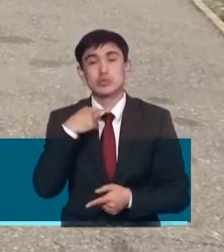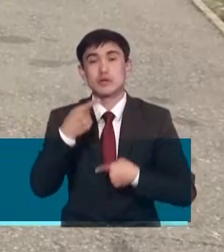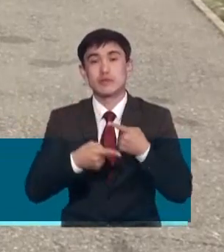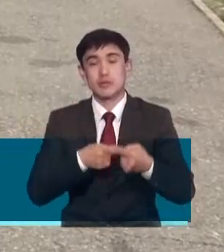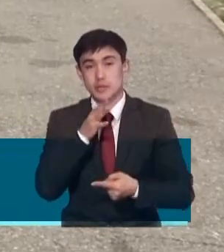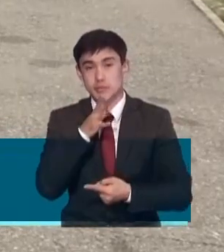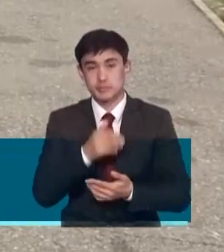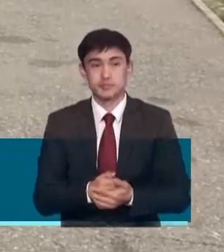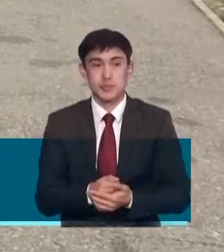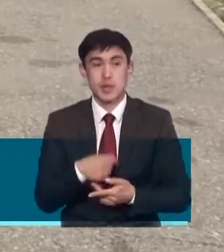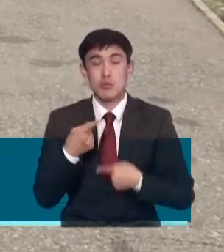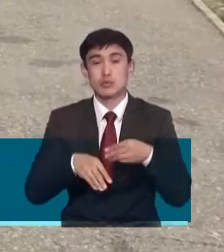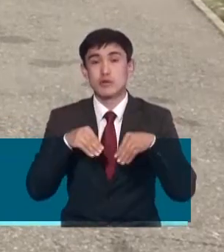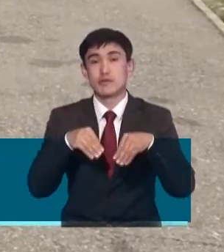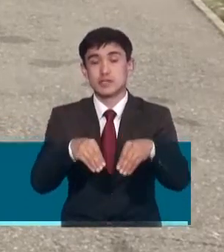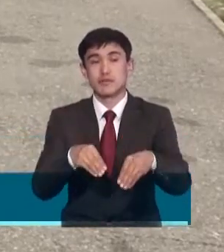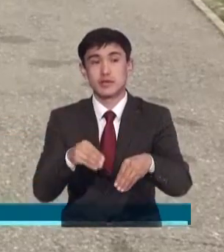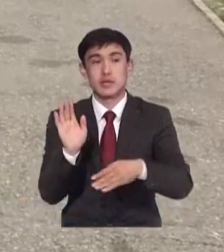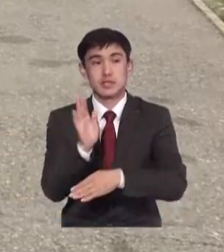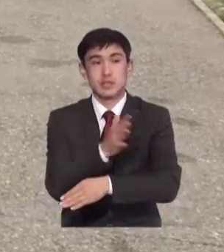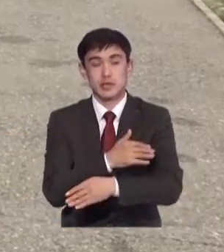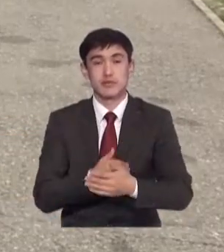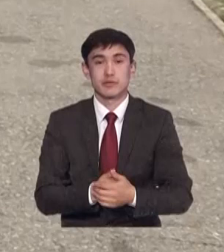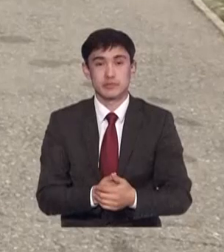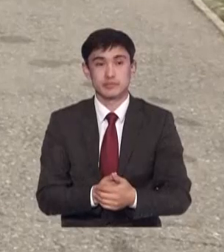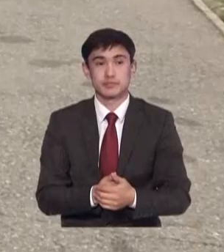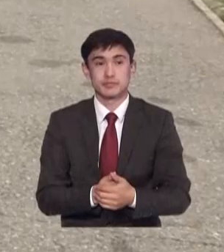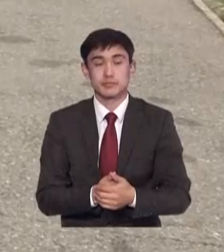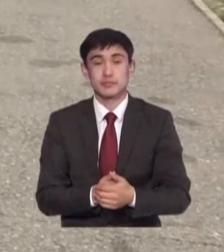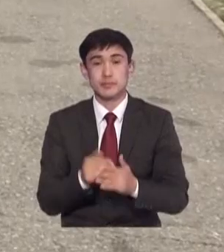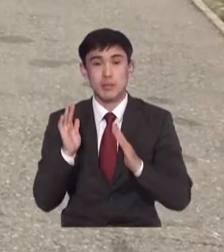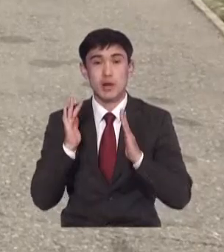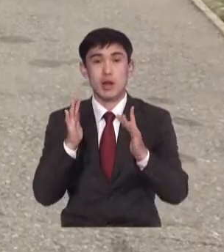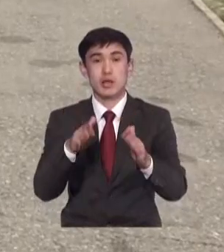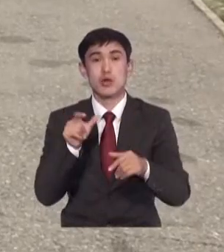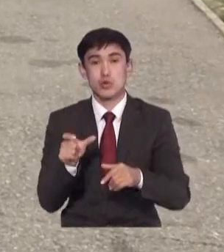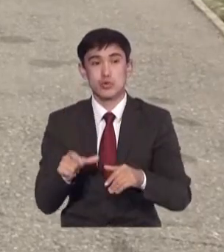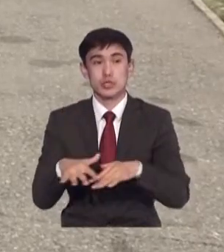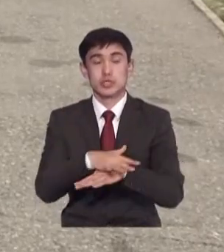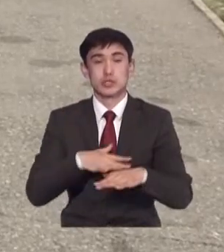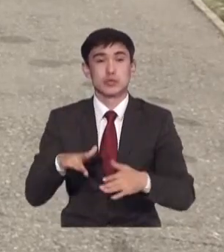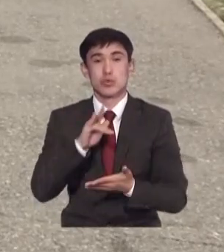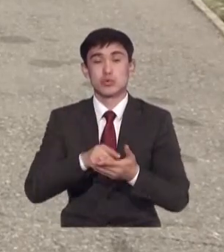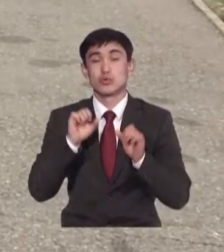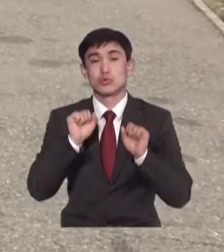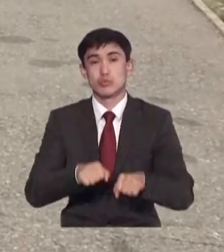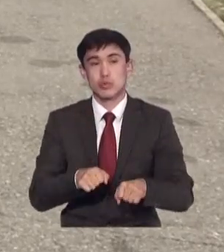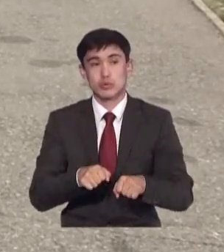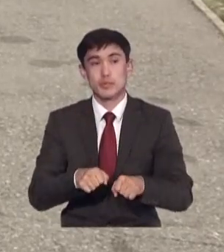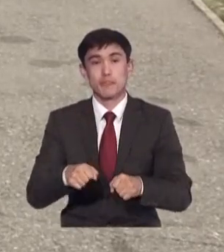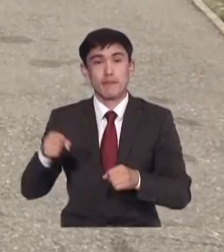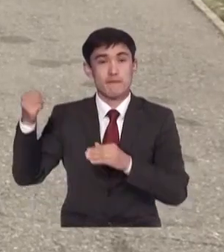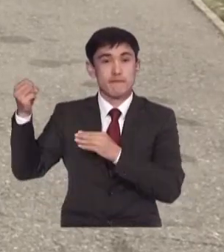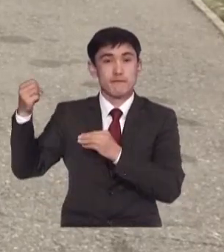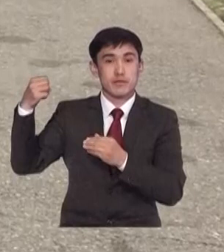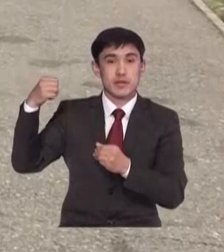временем, после высадки, посадки деревьев по этой аллее, люди, жители нашего города смогут в тени